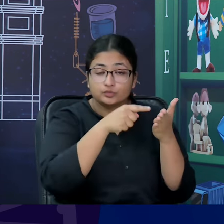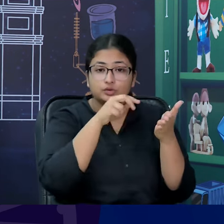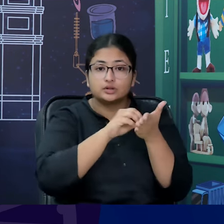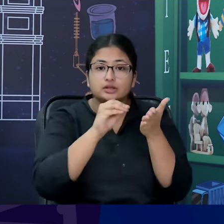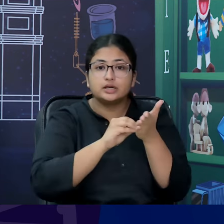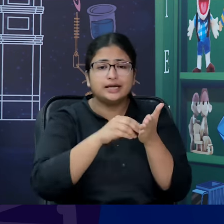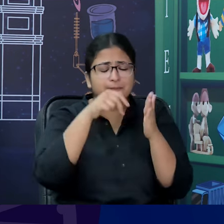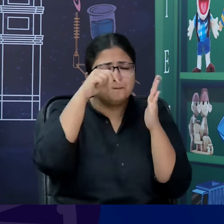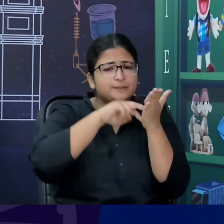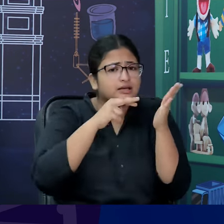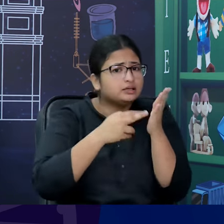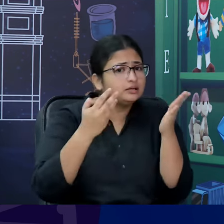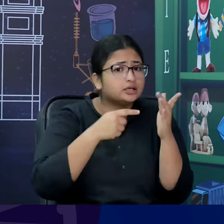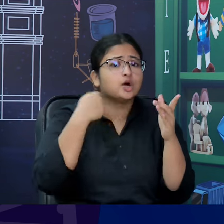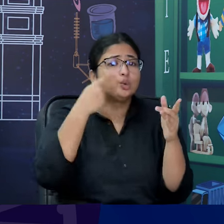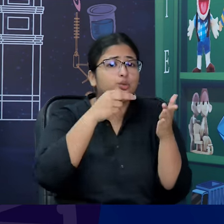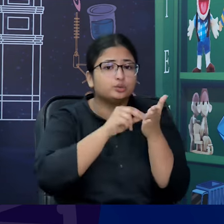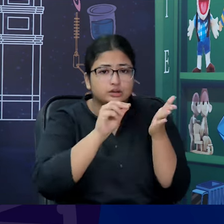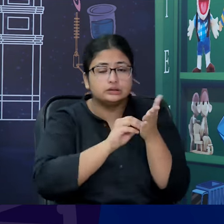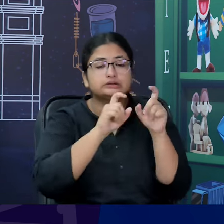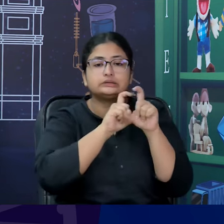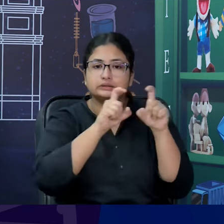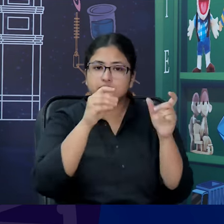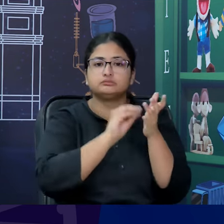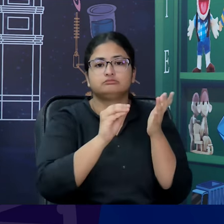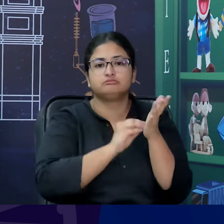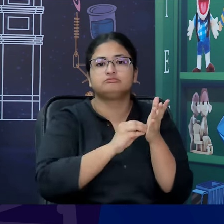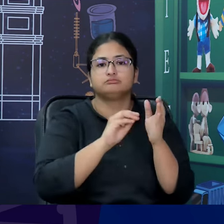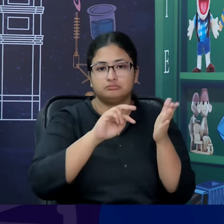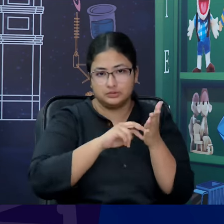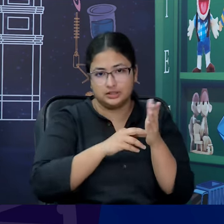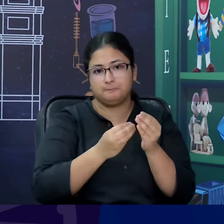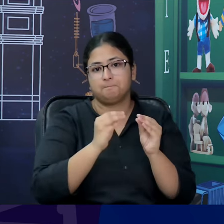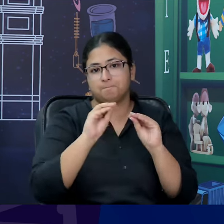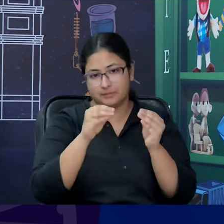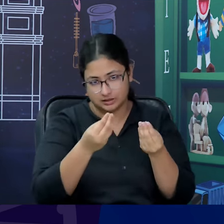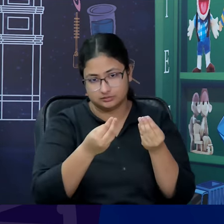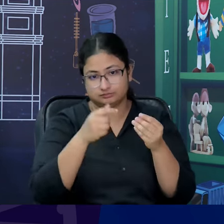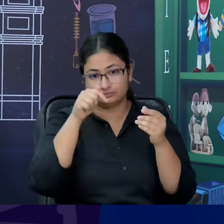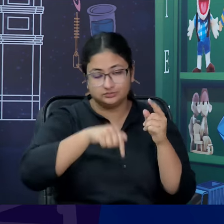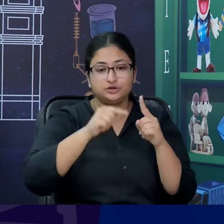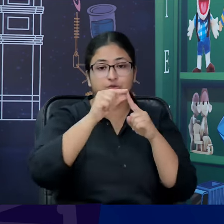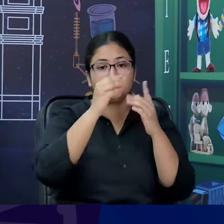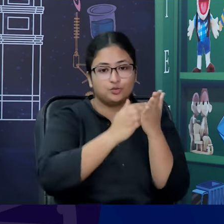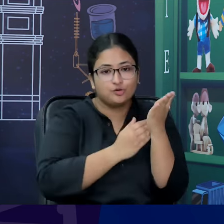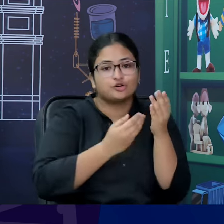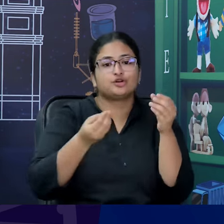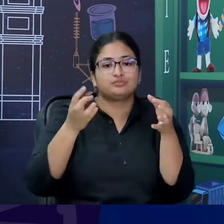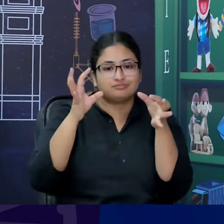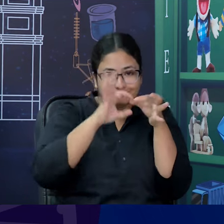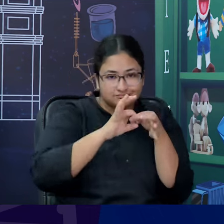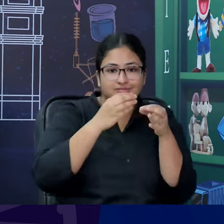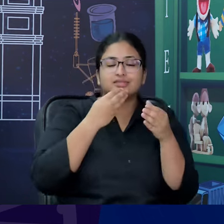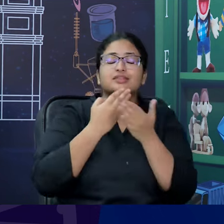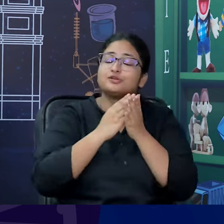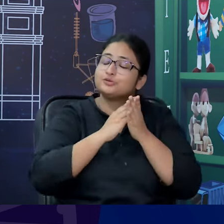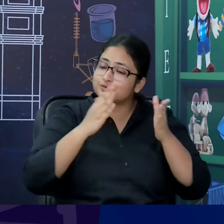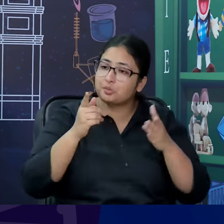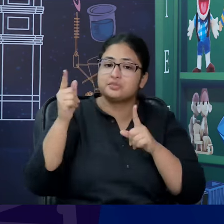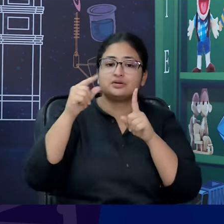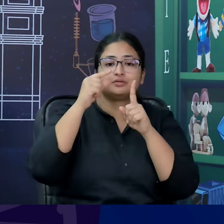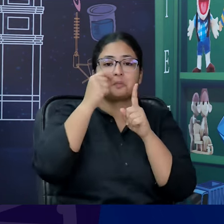है तो उससे संदर्भ स्पष्ट हो जाता है आज के इस सत्र में शामिल होने के लिए डॉक्टर मनोज कुमार का मैं बहुत-बहुत धन्यवाद करूंगा सर आप